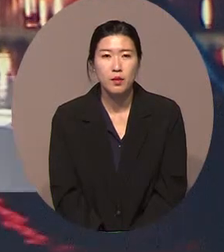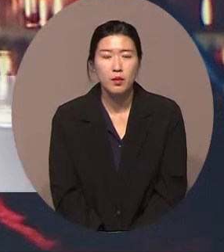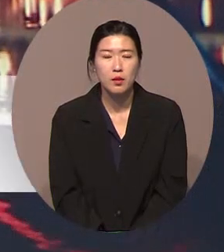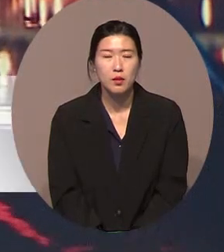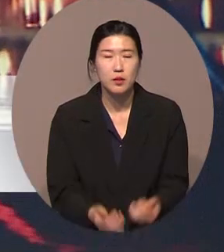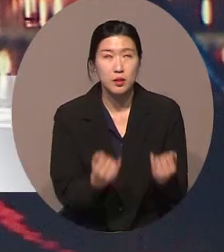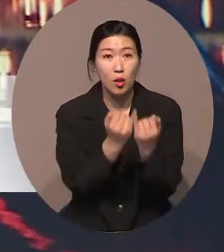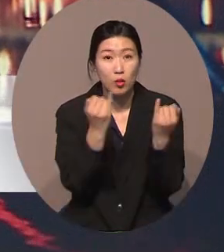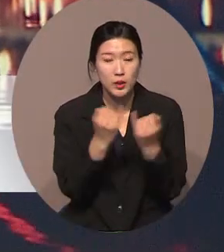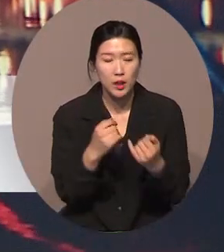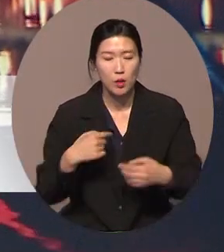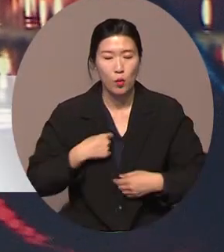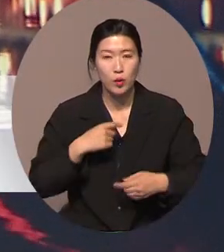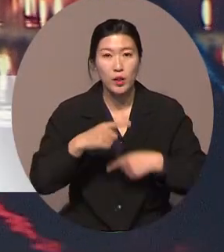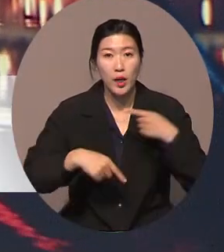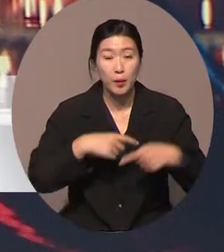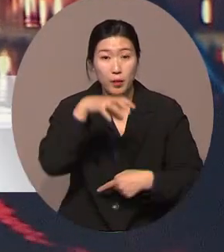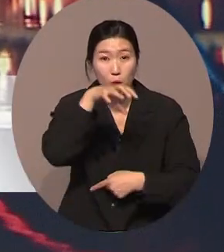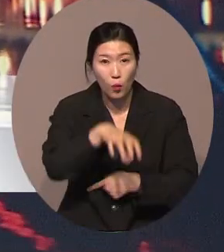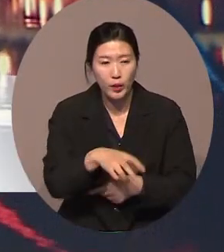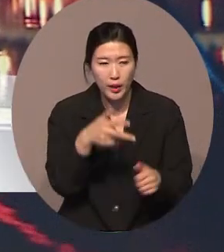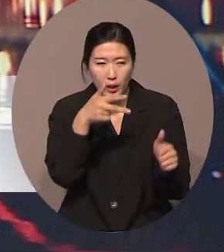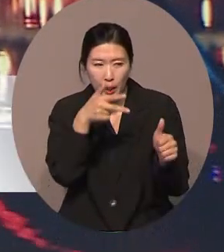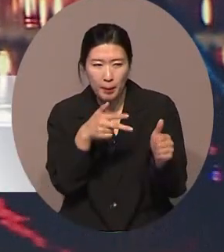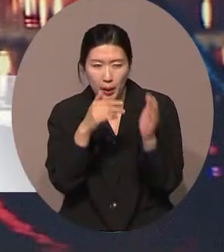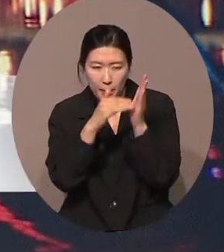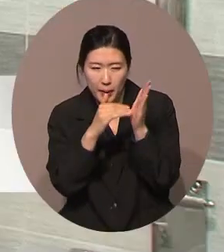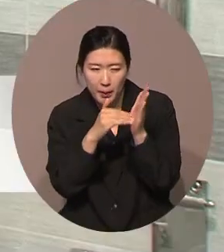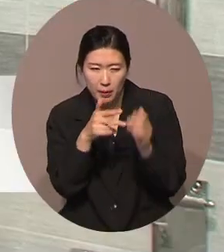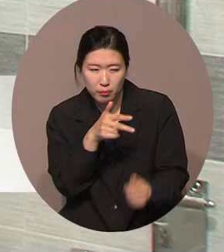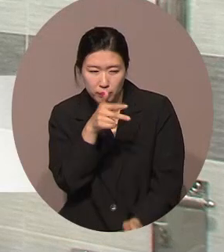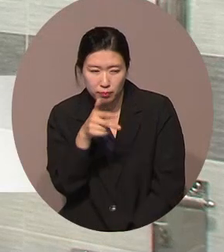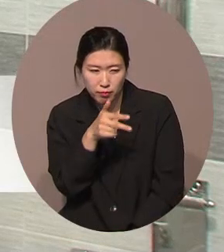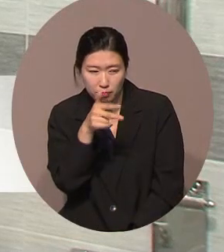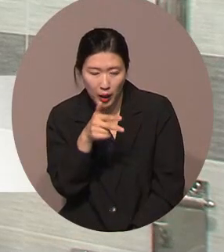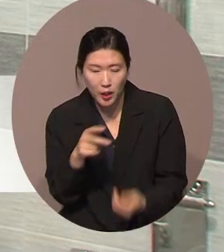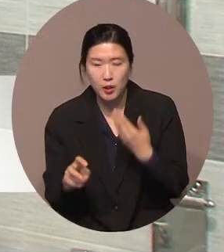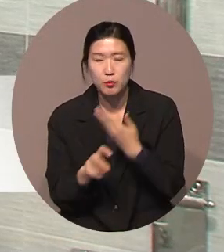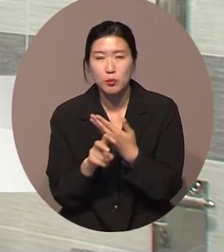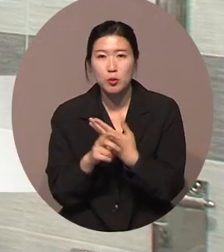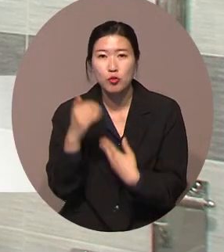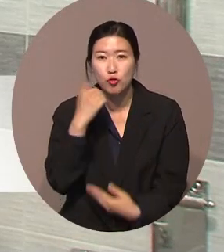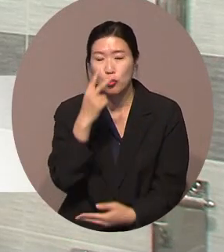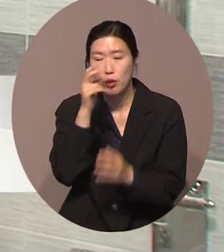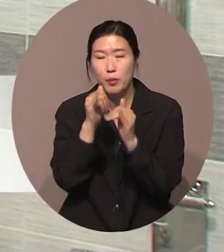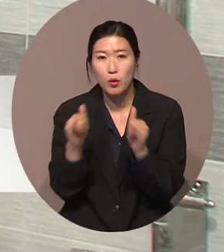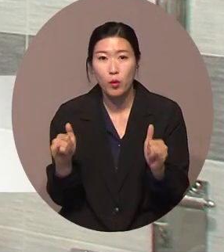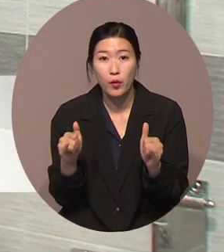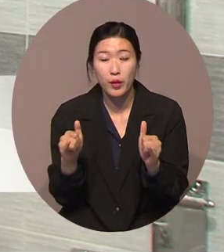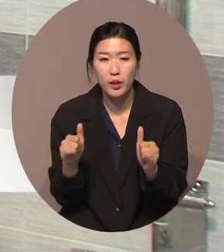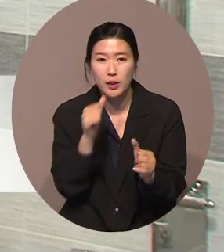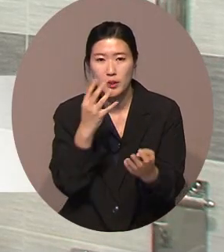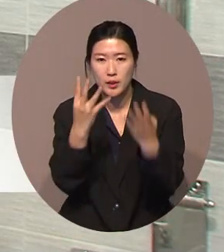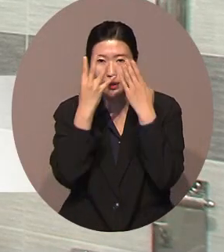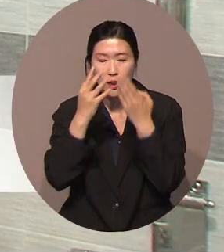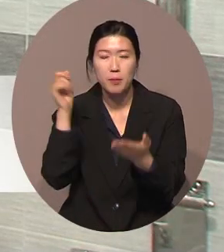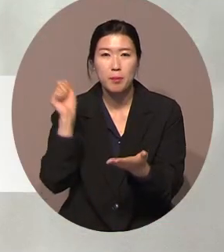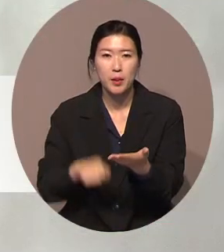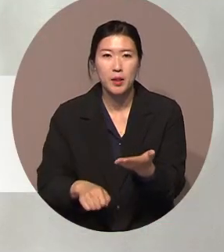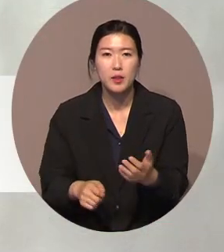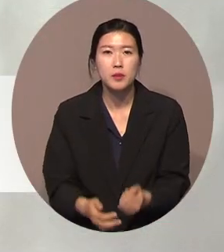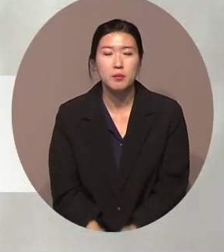여자 타리 실에 카메라를 몰래 설치해 놓고 상습적으로 불법 촬영한 공장 경비원에게 실형이